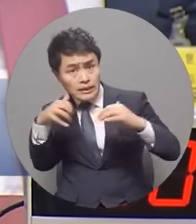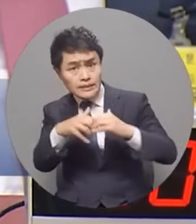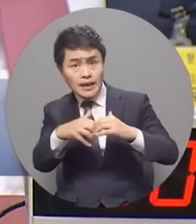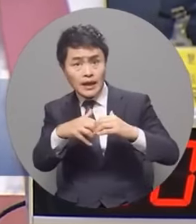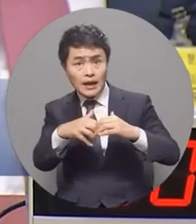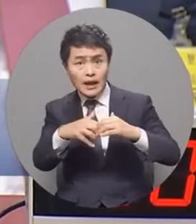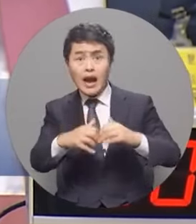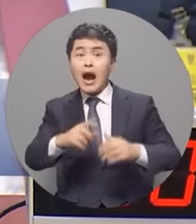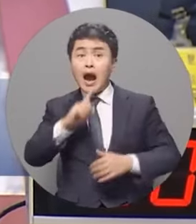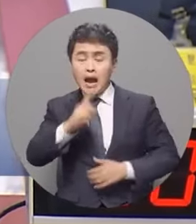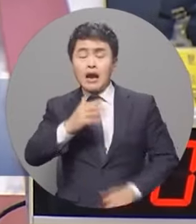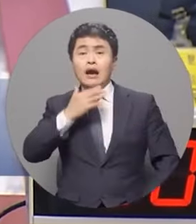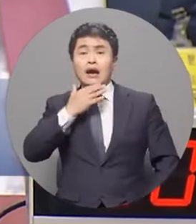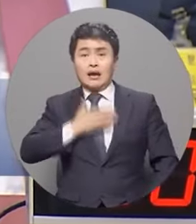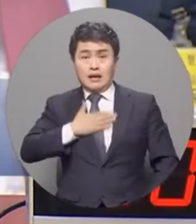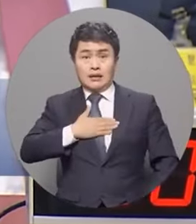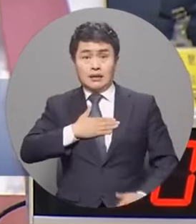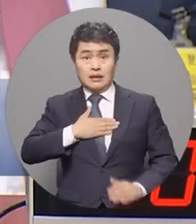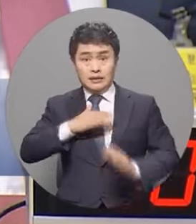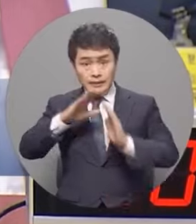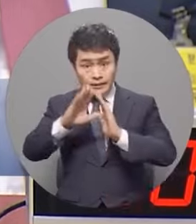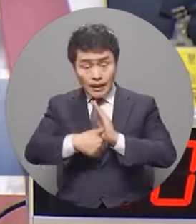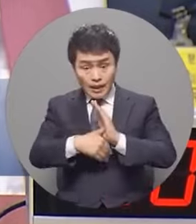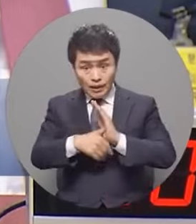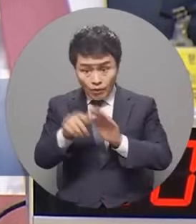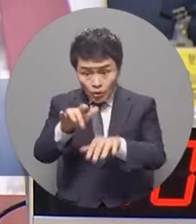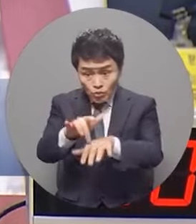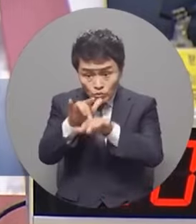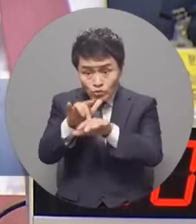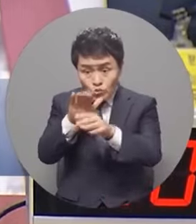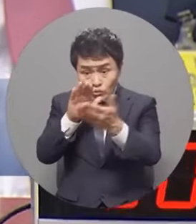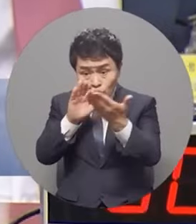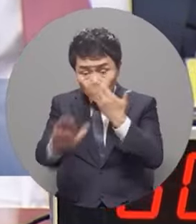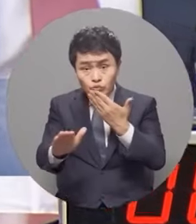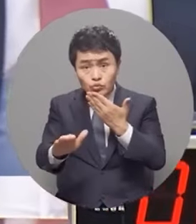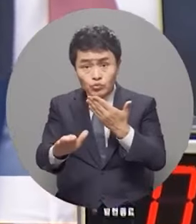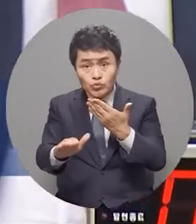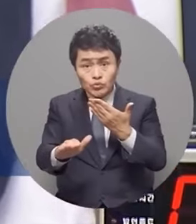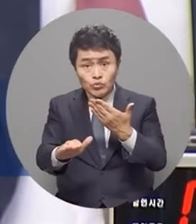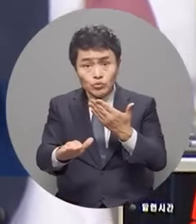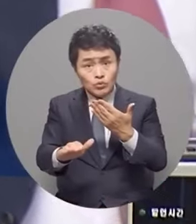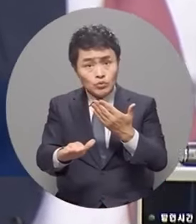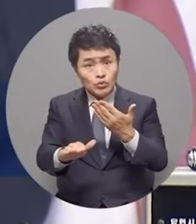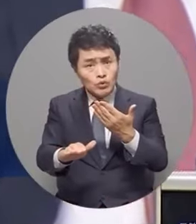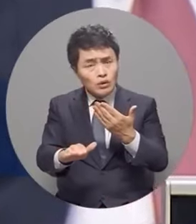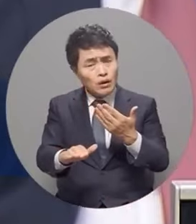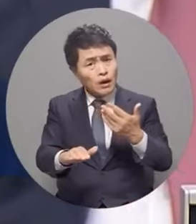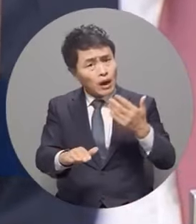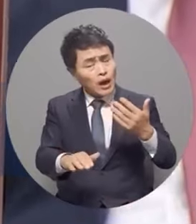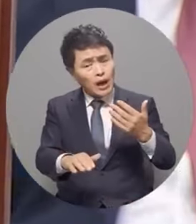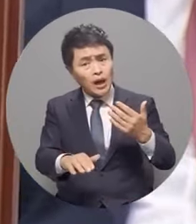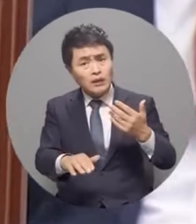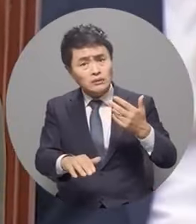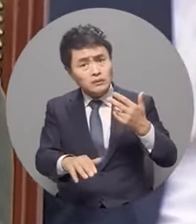것을 알았던 게 실종사고 이후 19일 19시 어간에